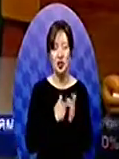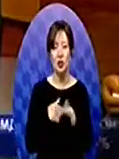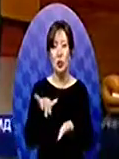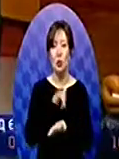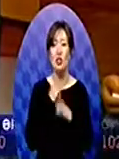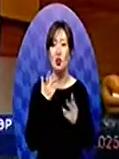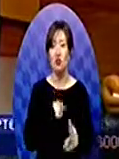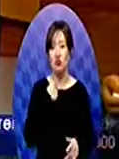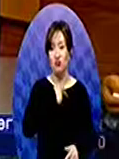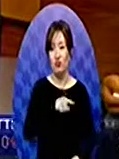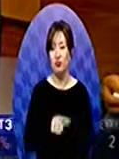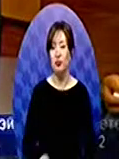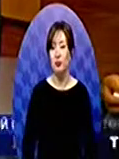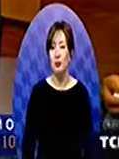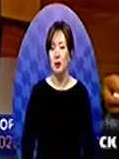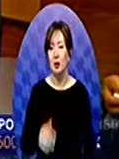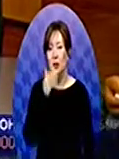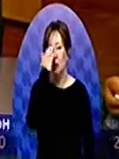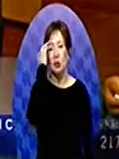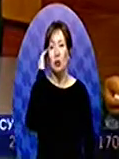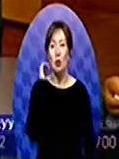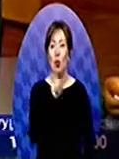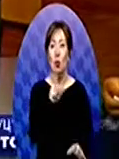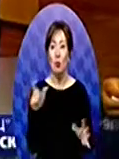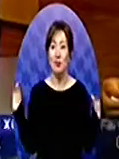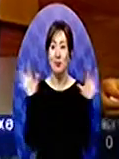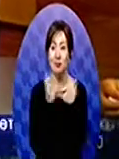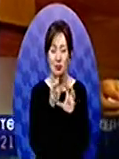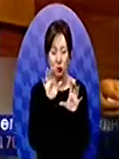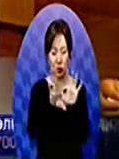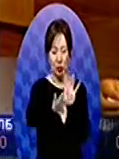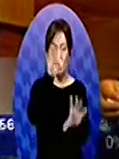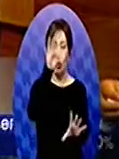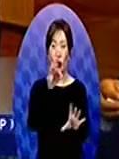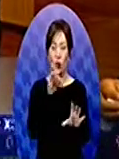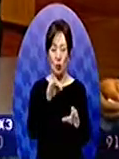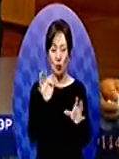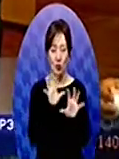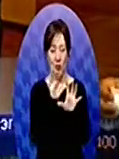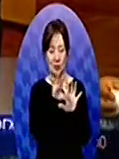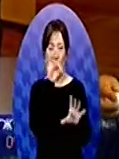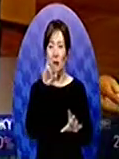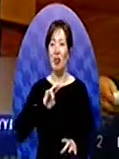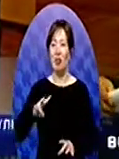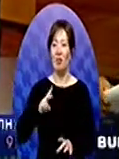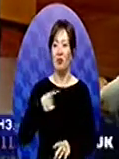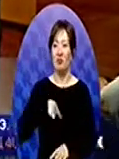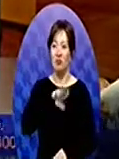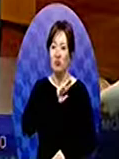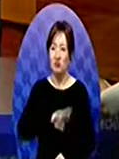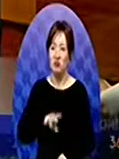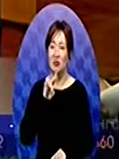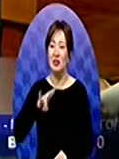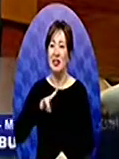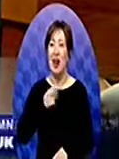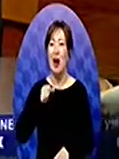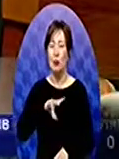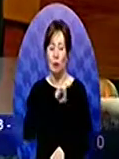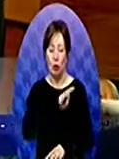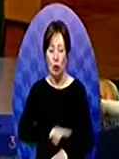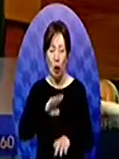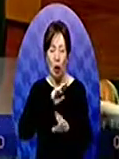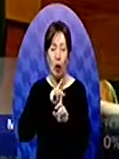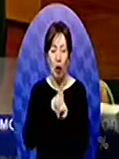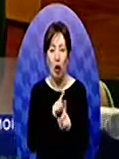гишүүд өнөөдөр ард түмний дундаа сонгогдож гарч ирчээ. Тухайн намдаа одоо зүтгэснийхээ төлөө хариу болгож одоо албан тушаалын яам